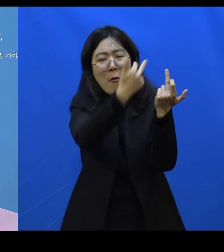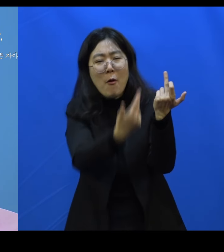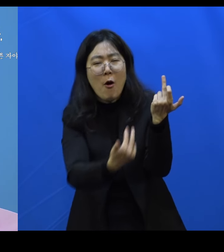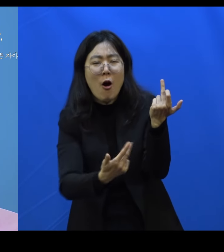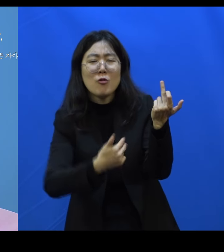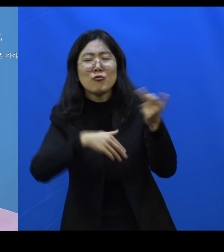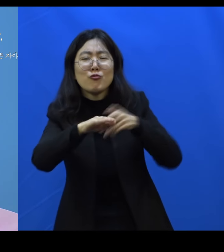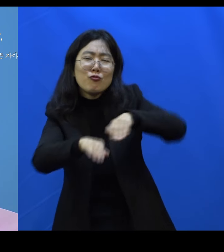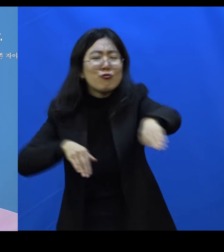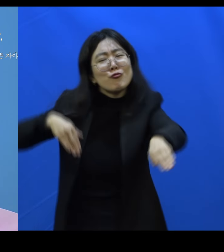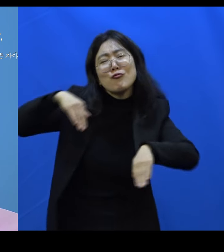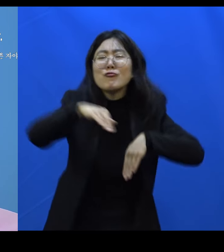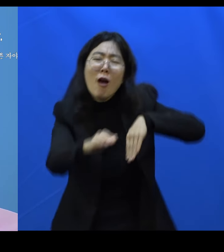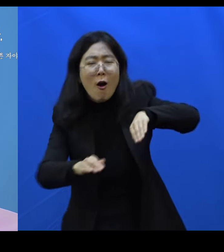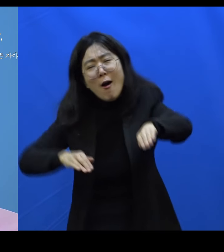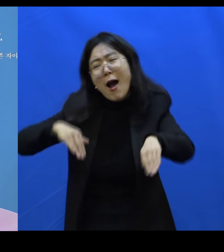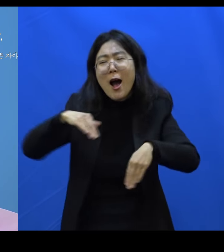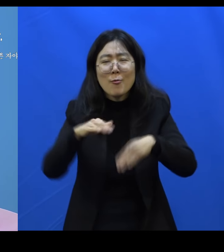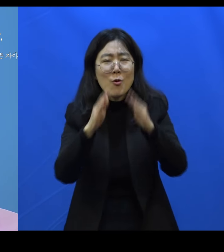죽을 뻔도 하고 그랬어요.